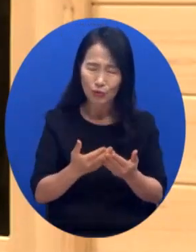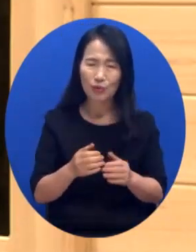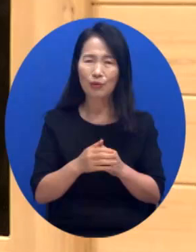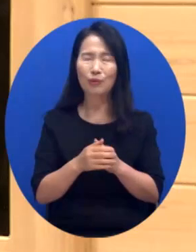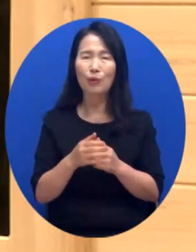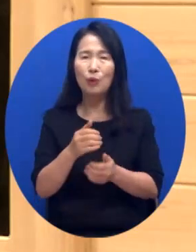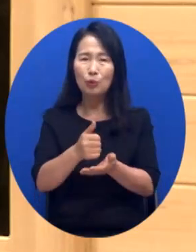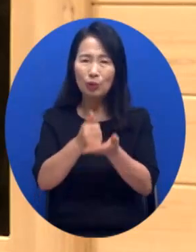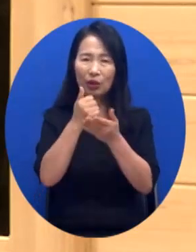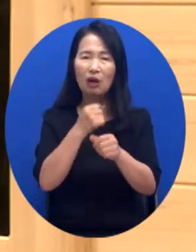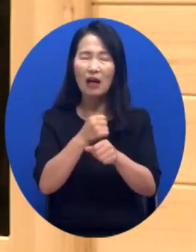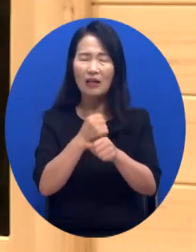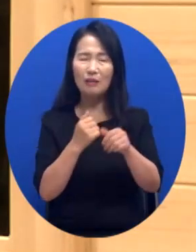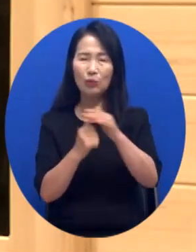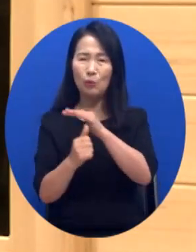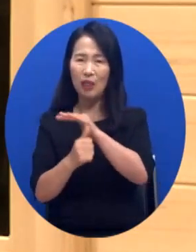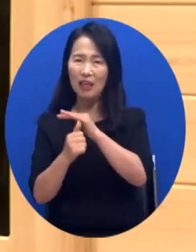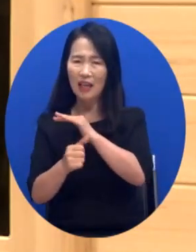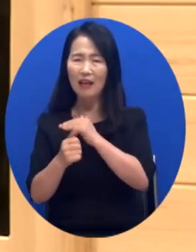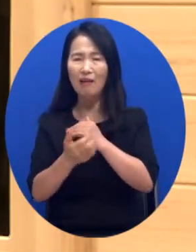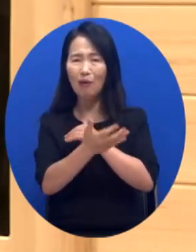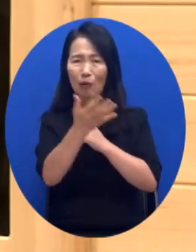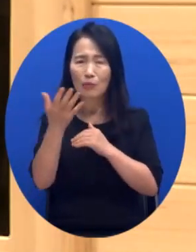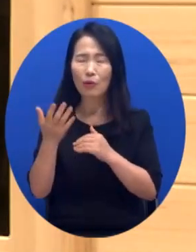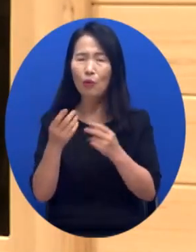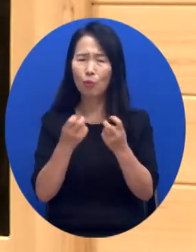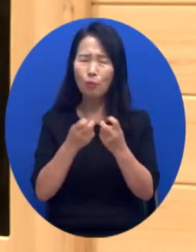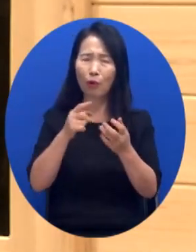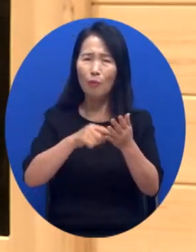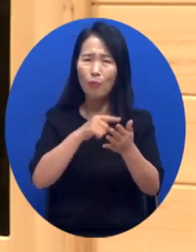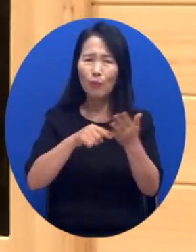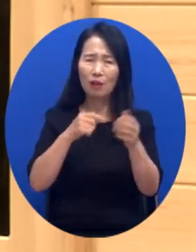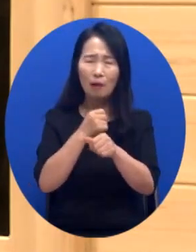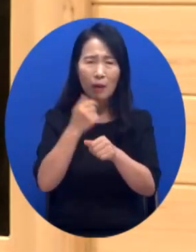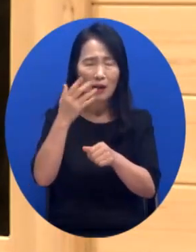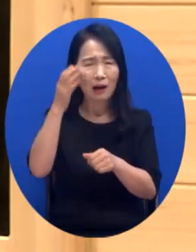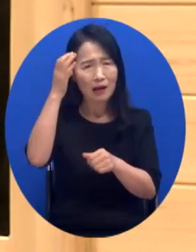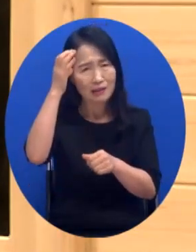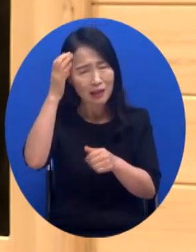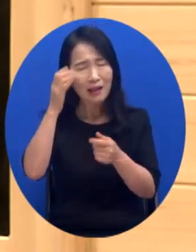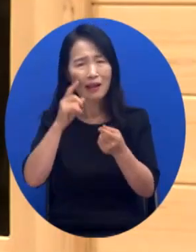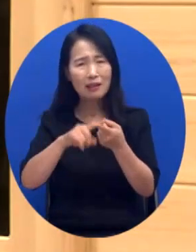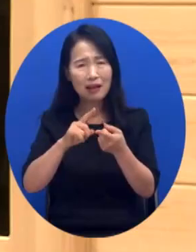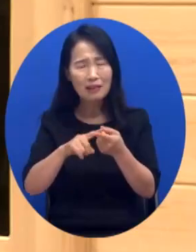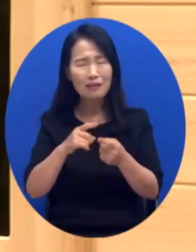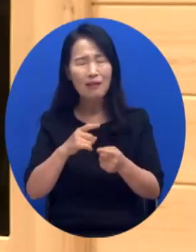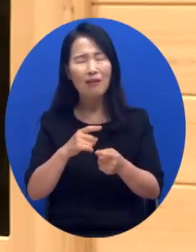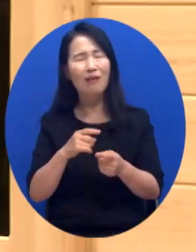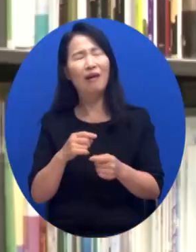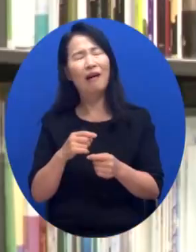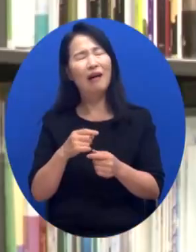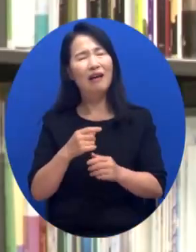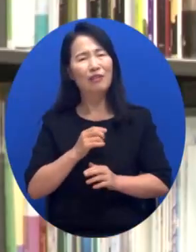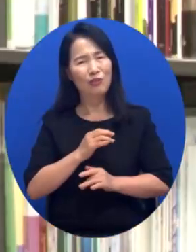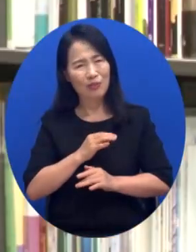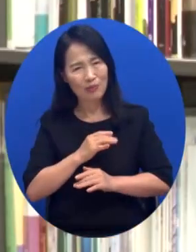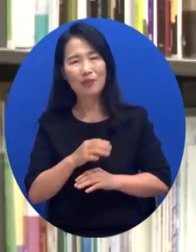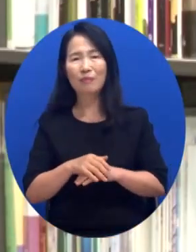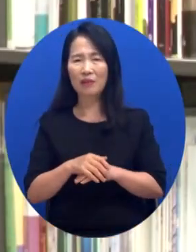존경하는 총대 여러분들에게 어떻게 내가 보답을 할 것인가 또 두려운 영광이 아닐 수가 없습니다.